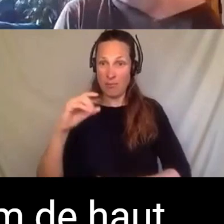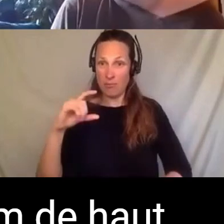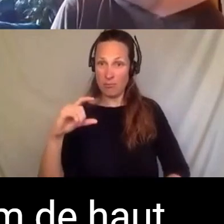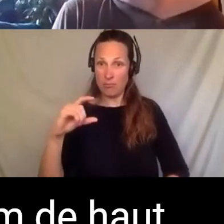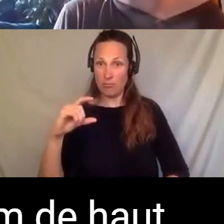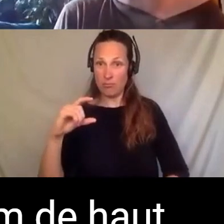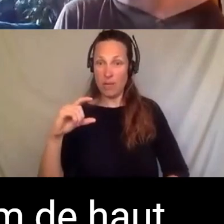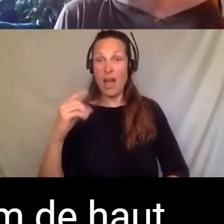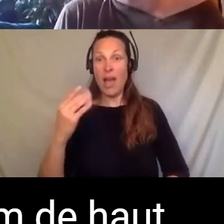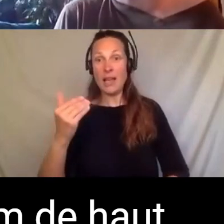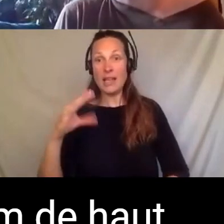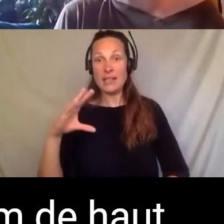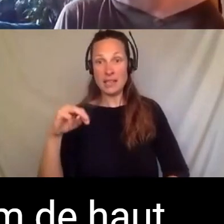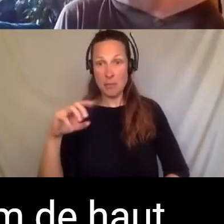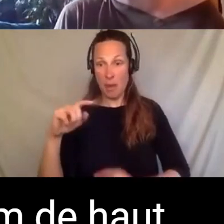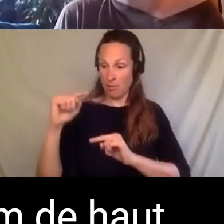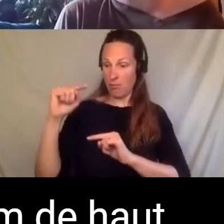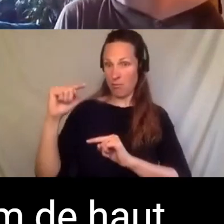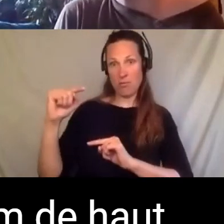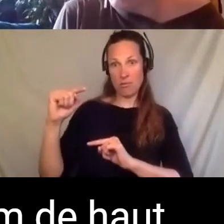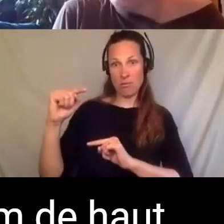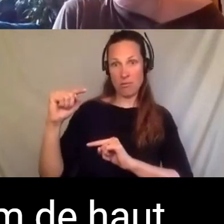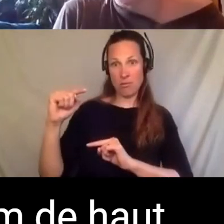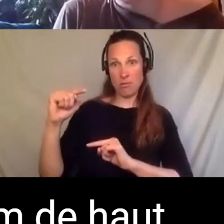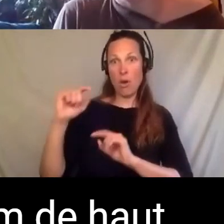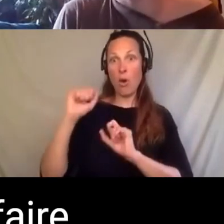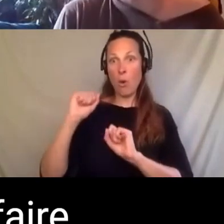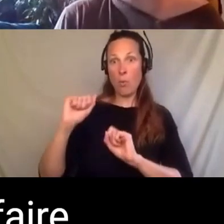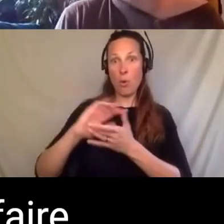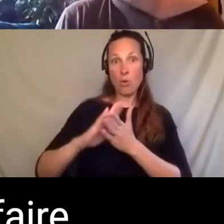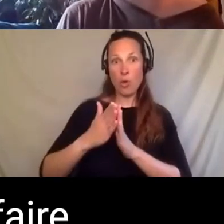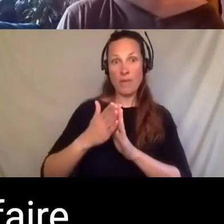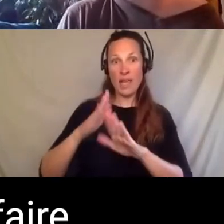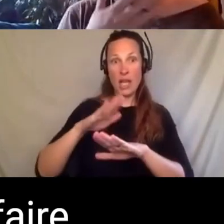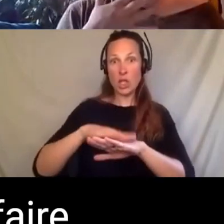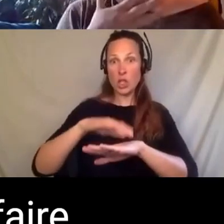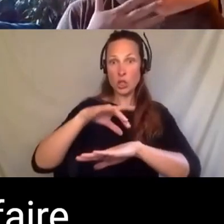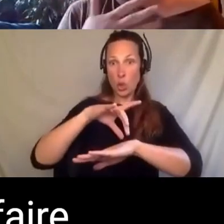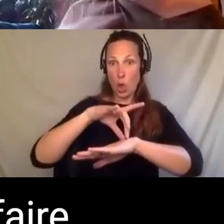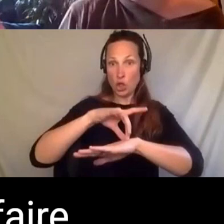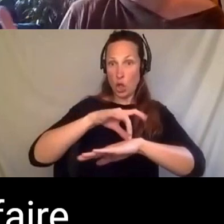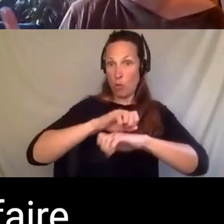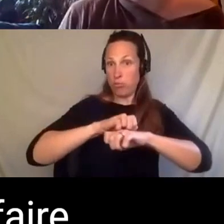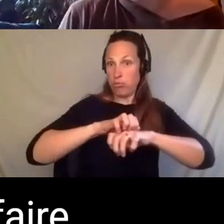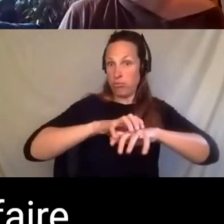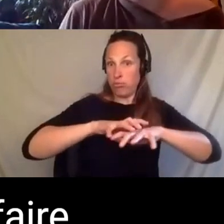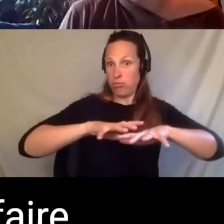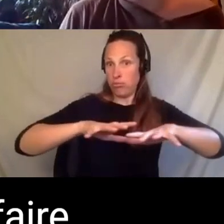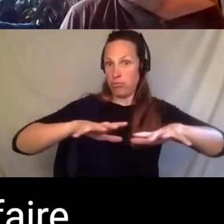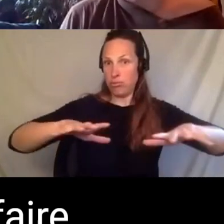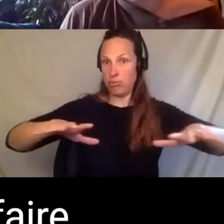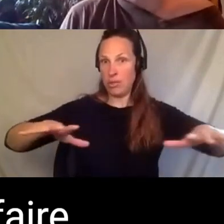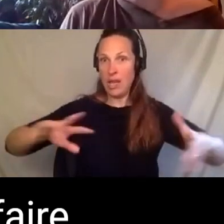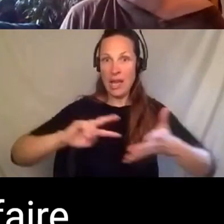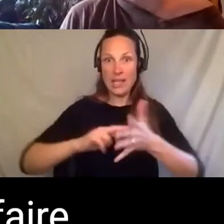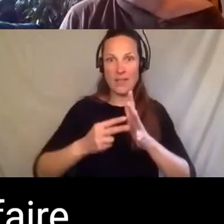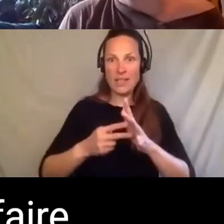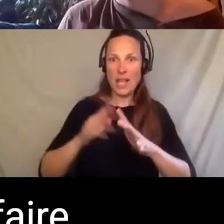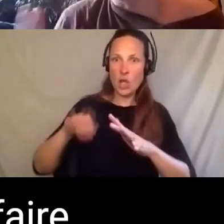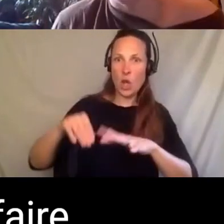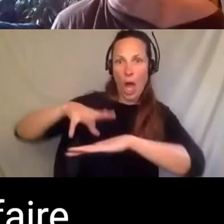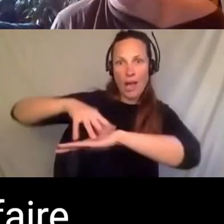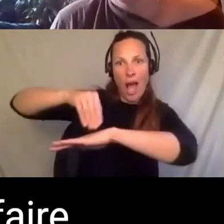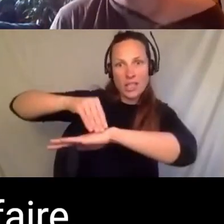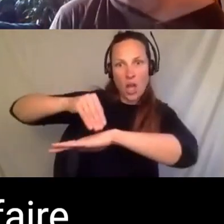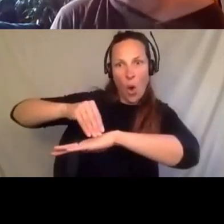l'utiliser comme couvre-sol. Alors, ça vous diminue l'entretien à faire, par exemple,